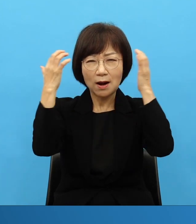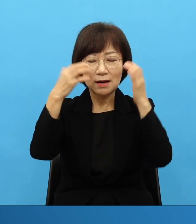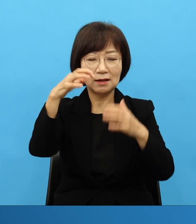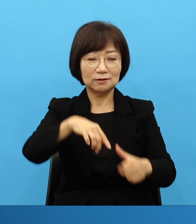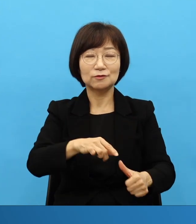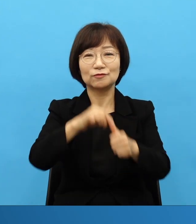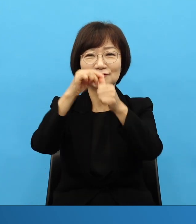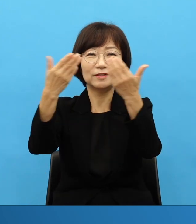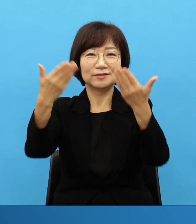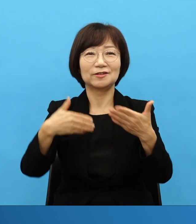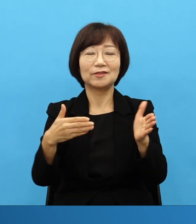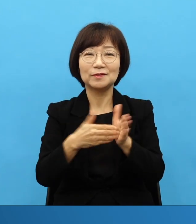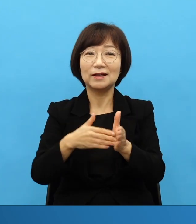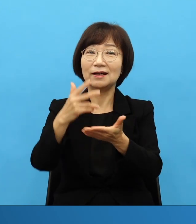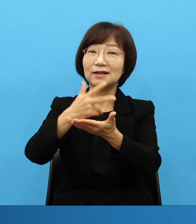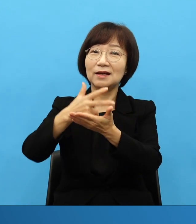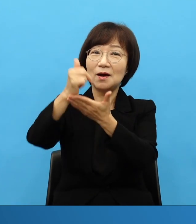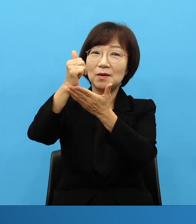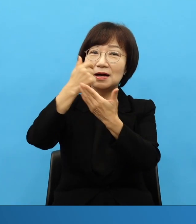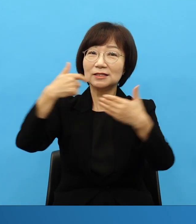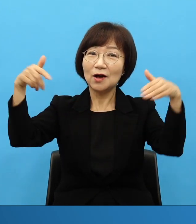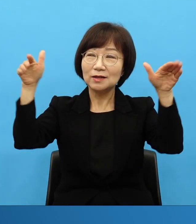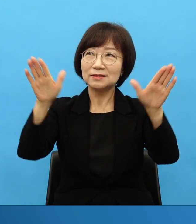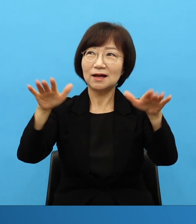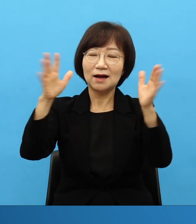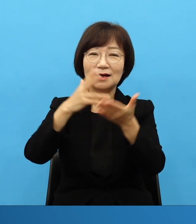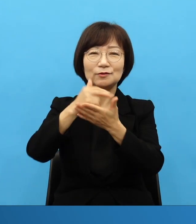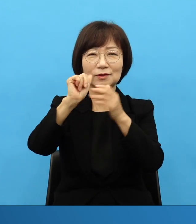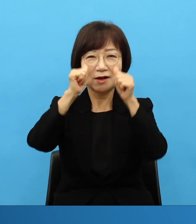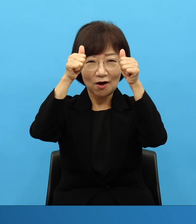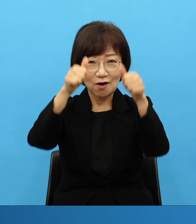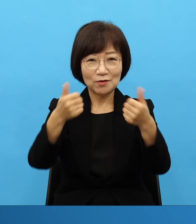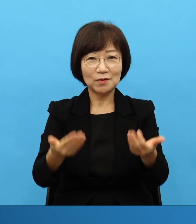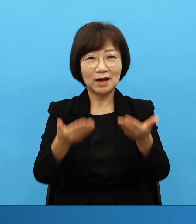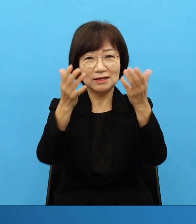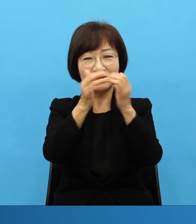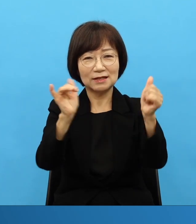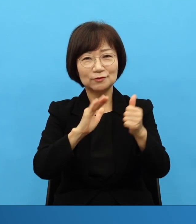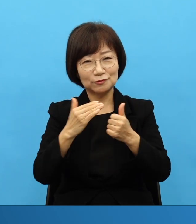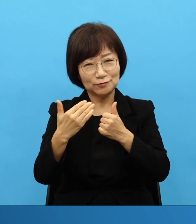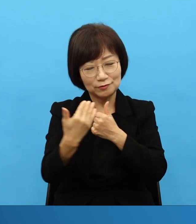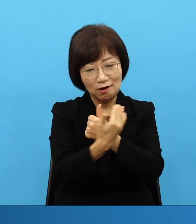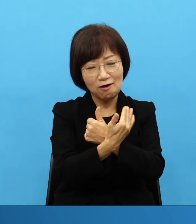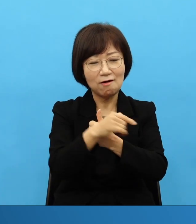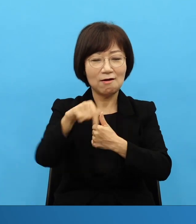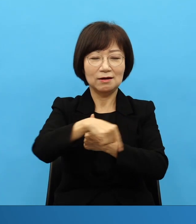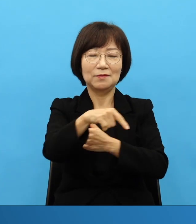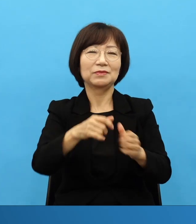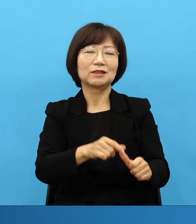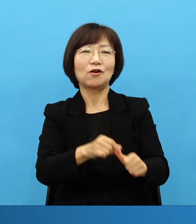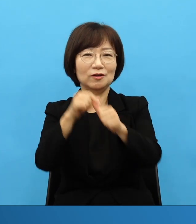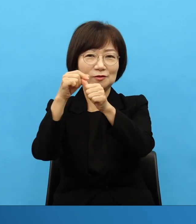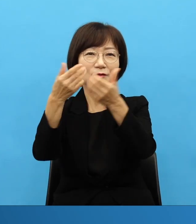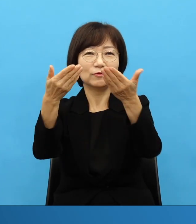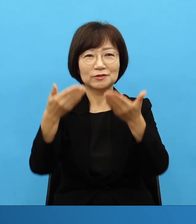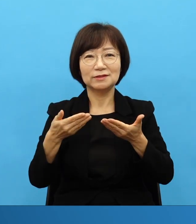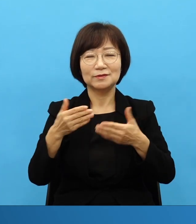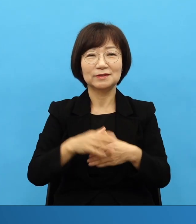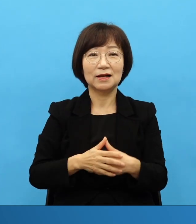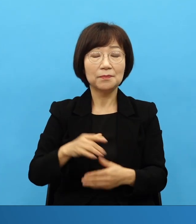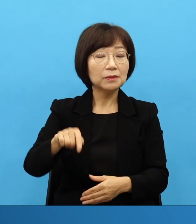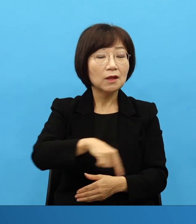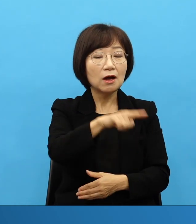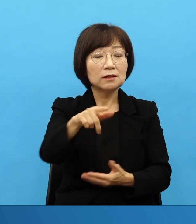환난에서 구원하셨도다. 여호와의 천사가 주를 경외하는 자를 둘러던지고 그들을 등지시는도다.